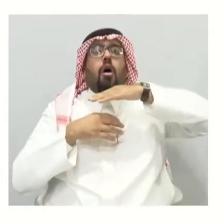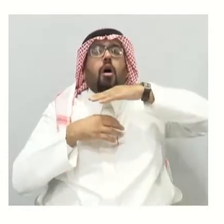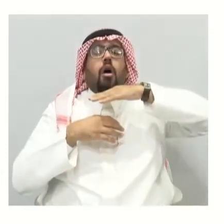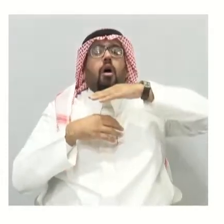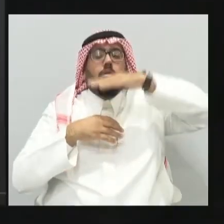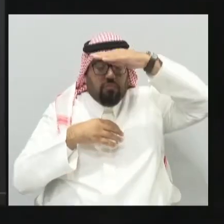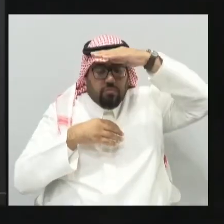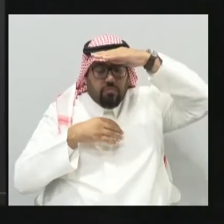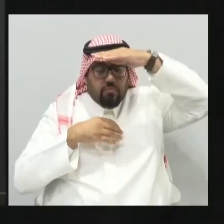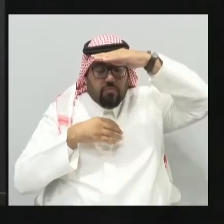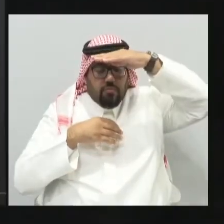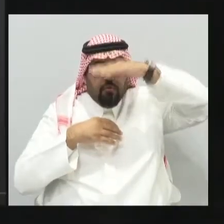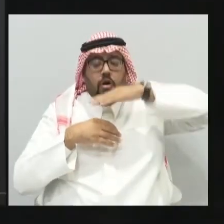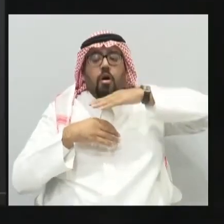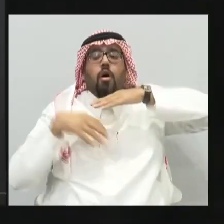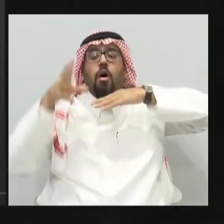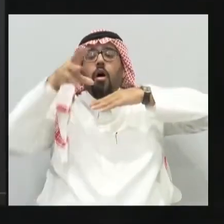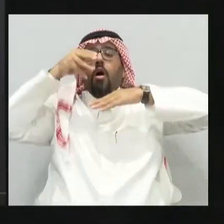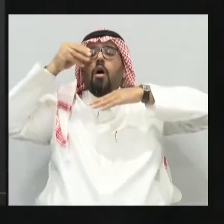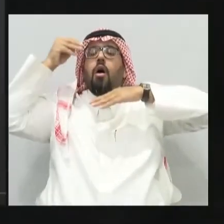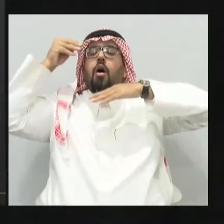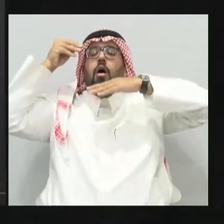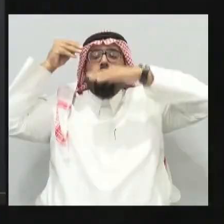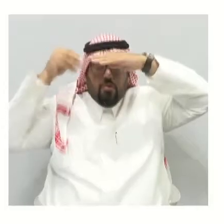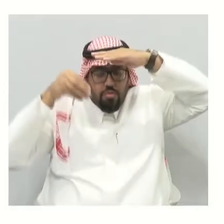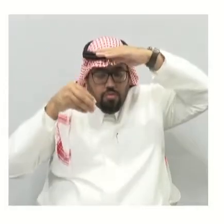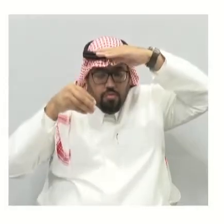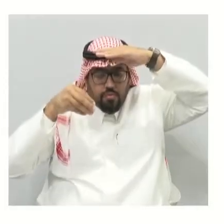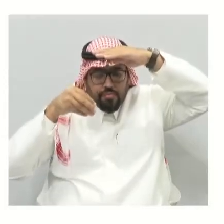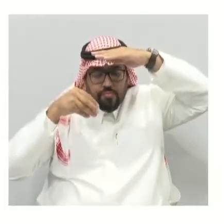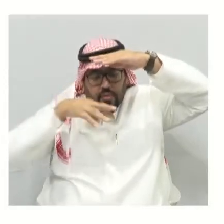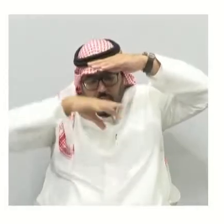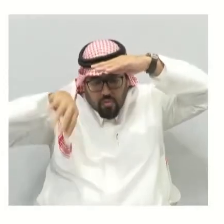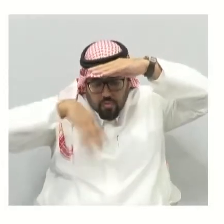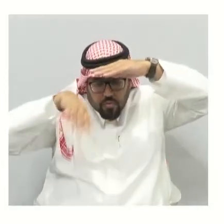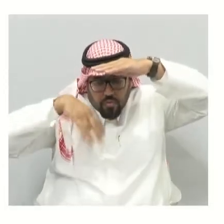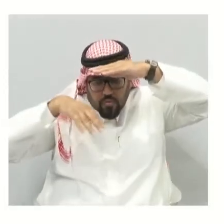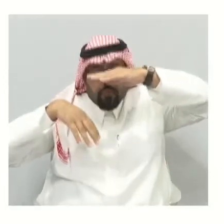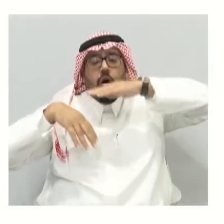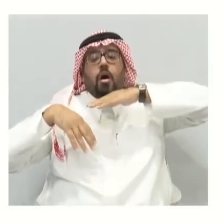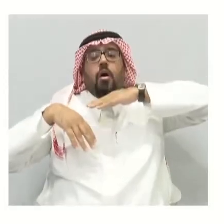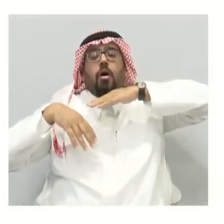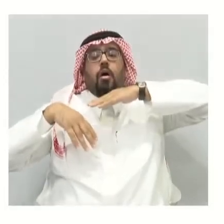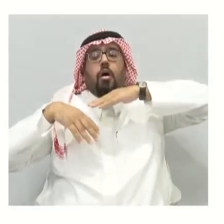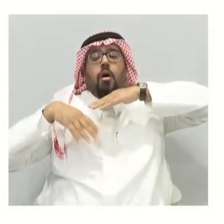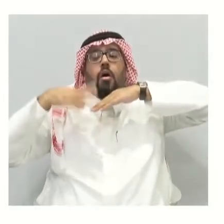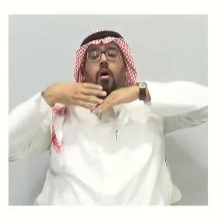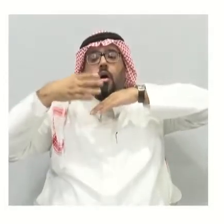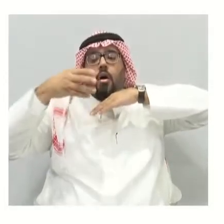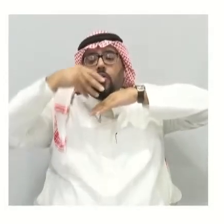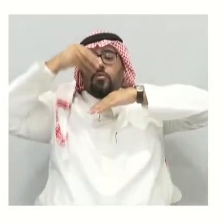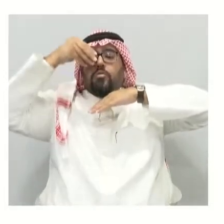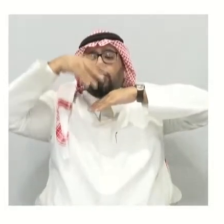للاعلى وياخذ هوا ثم يعود للماء بهذه الطريقه